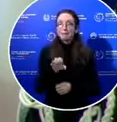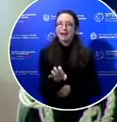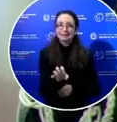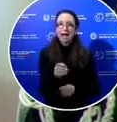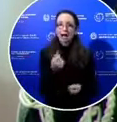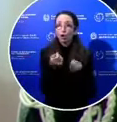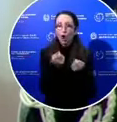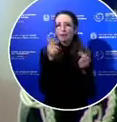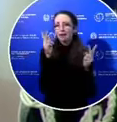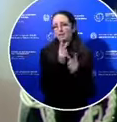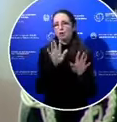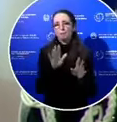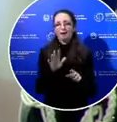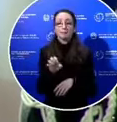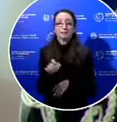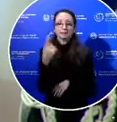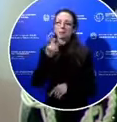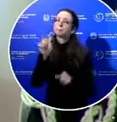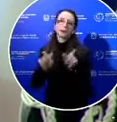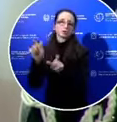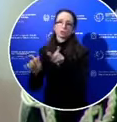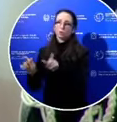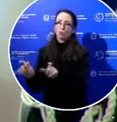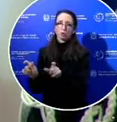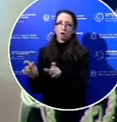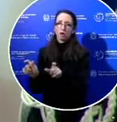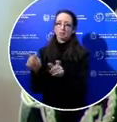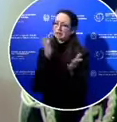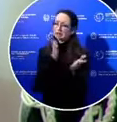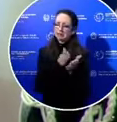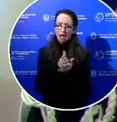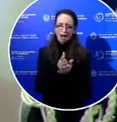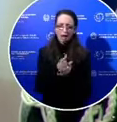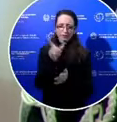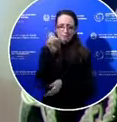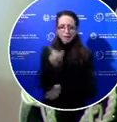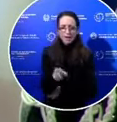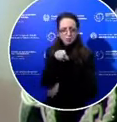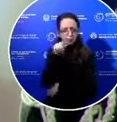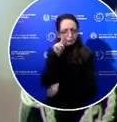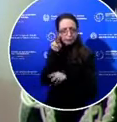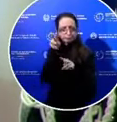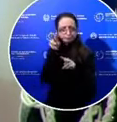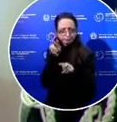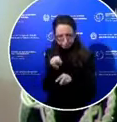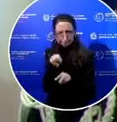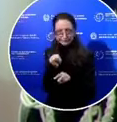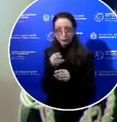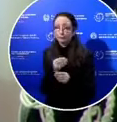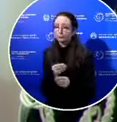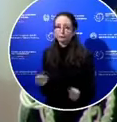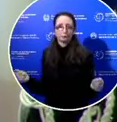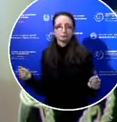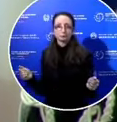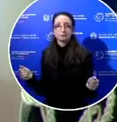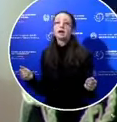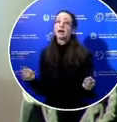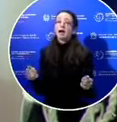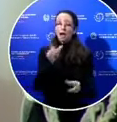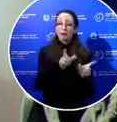Forse negli anni questo tipo di attenzione è stato perso di vista, almeno da chi avrebbe dovuto organizzare questi momenti